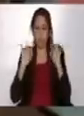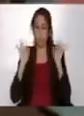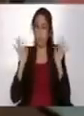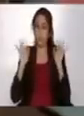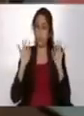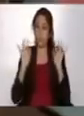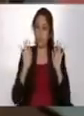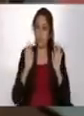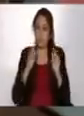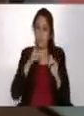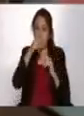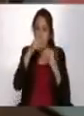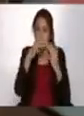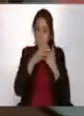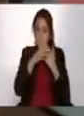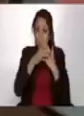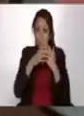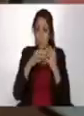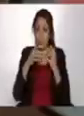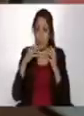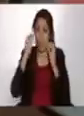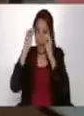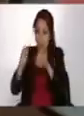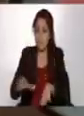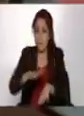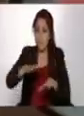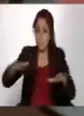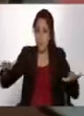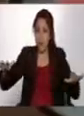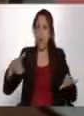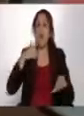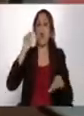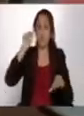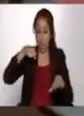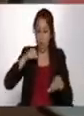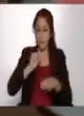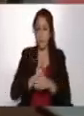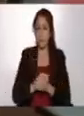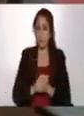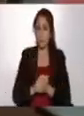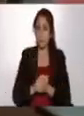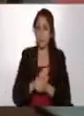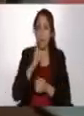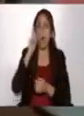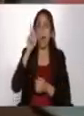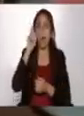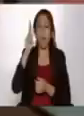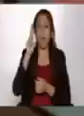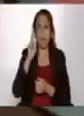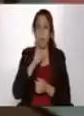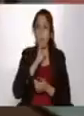يا تسوقي رميت الجثمان بتاع حبيبه؟ قال له اه. قال له احلف. قال له والله العظيم اقول الحق. قال له قول يا